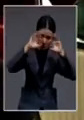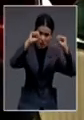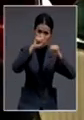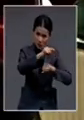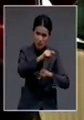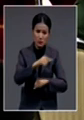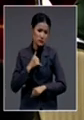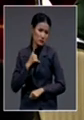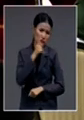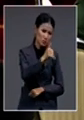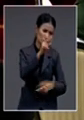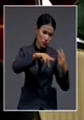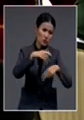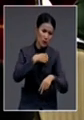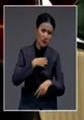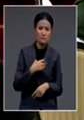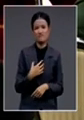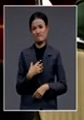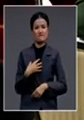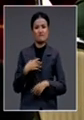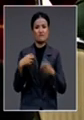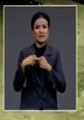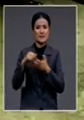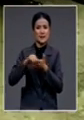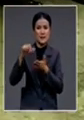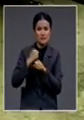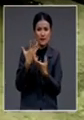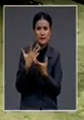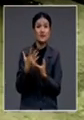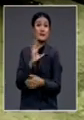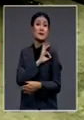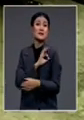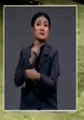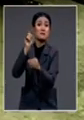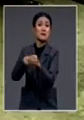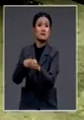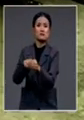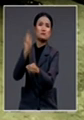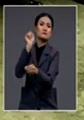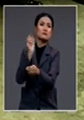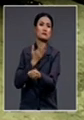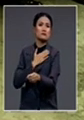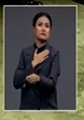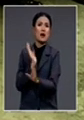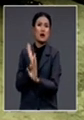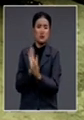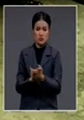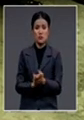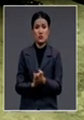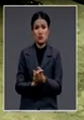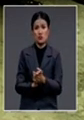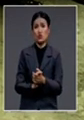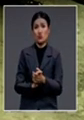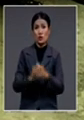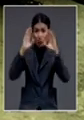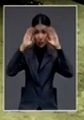การเป็นภาคีเลยนะคะแก้ปัญหากันแบบนี้โดยทางประธานาธิบดีโรดริโกดูเตเต้นะคะผู้นำฟิลิปปินส์ค่ะประกาศเลย